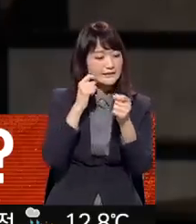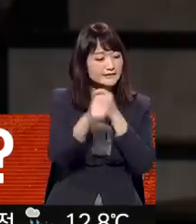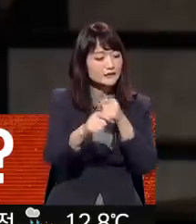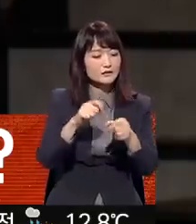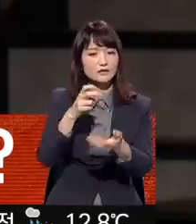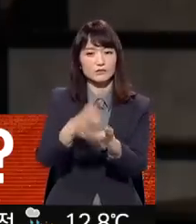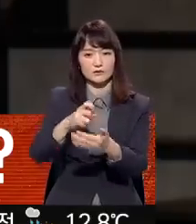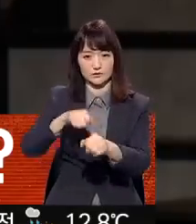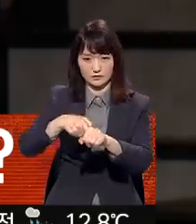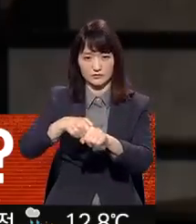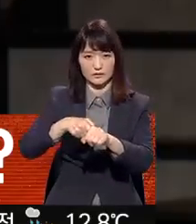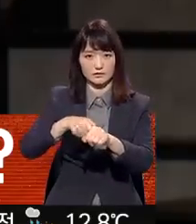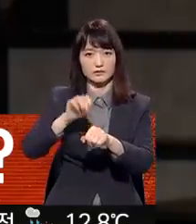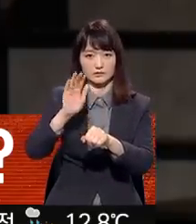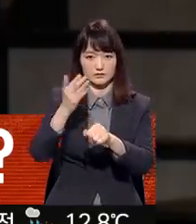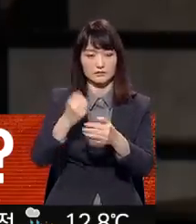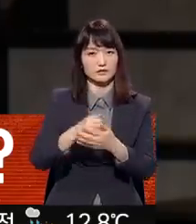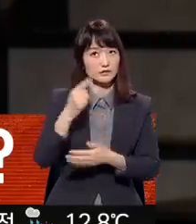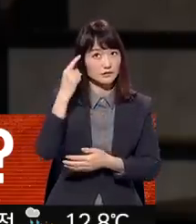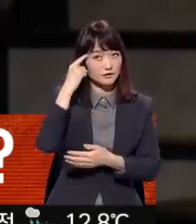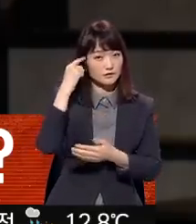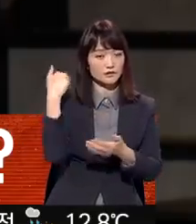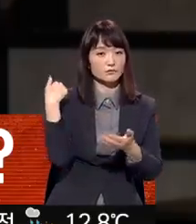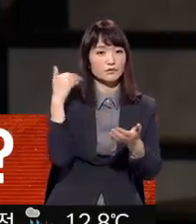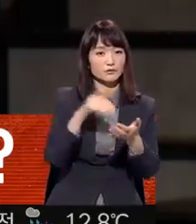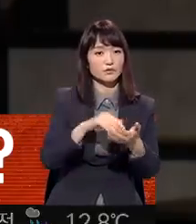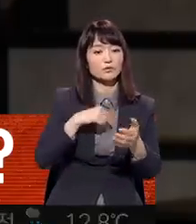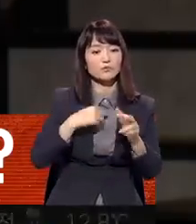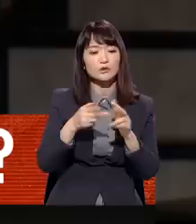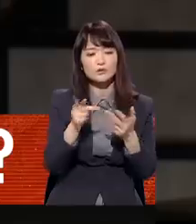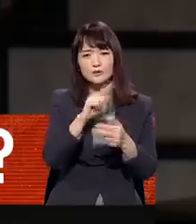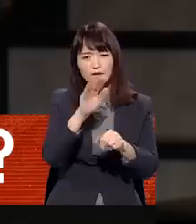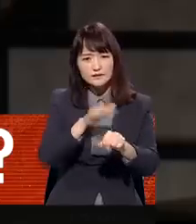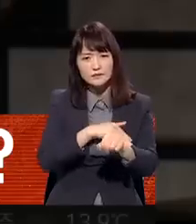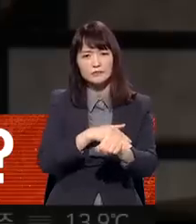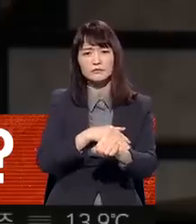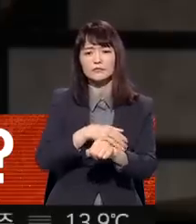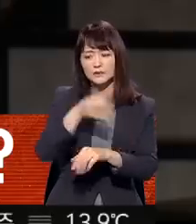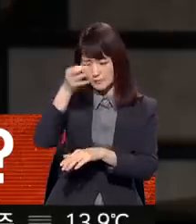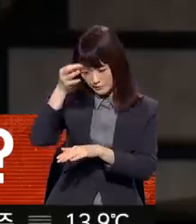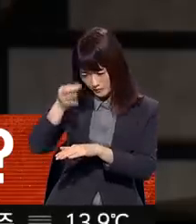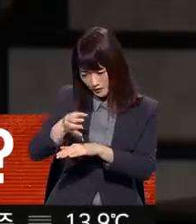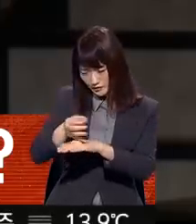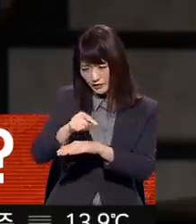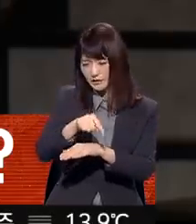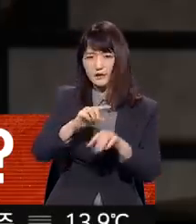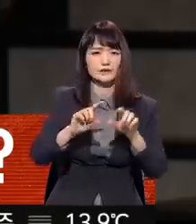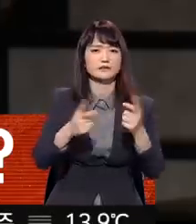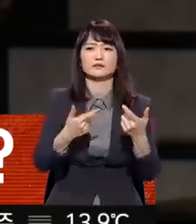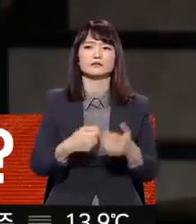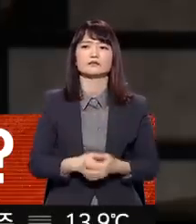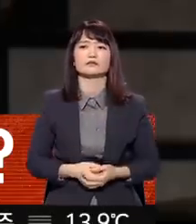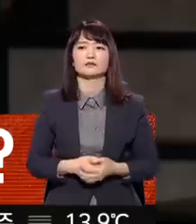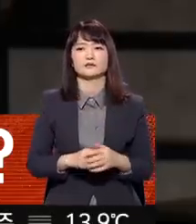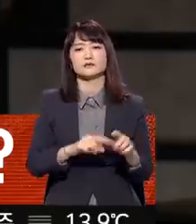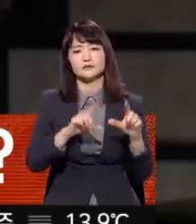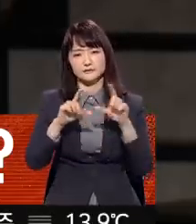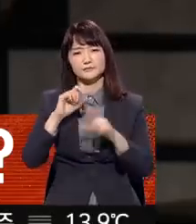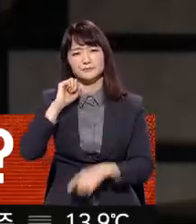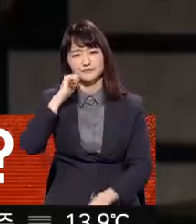제정신이 돌아오면 그때는 좀 본인이 뭘 잘못했는지 싹싹 빌지 않을까 싶은데 그게 아니라면 뭐 살기는